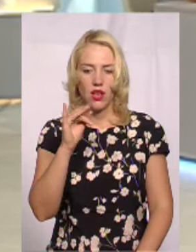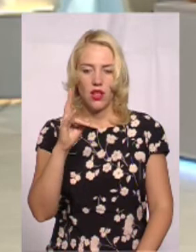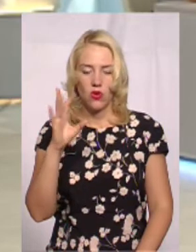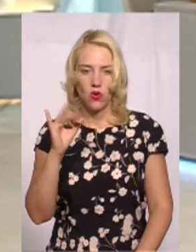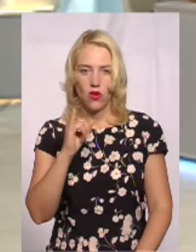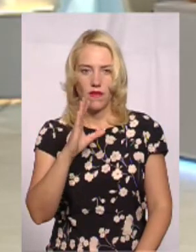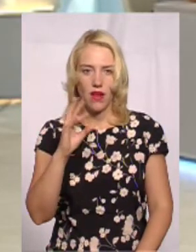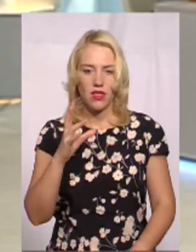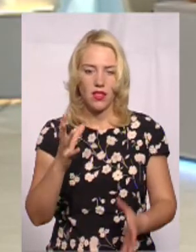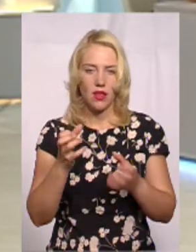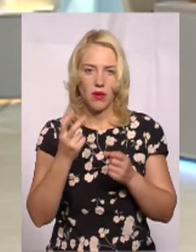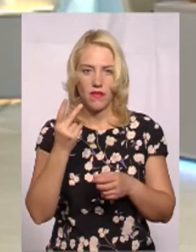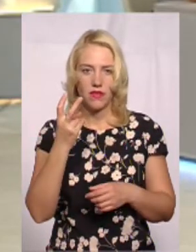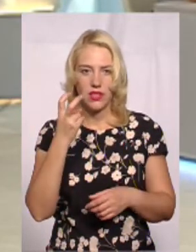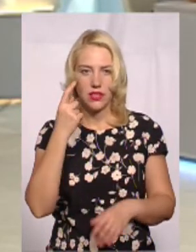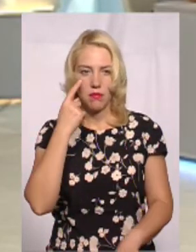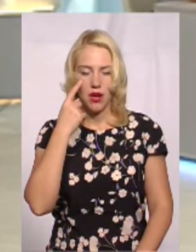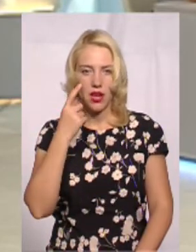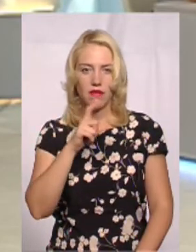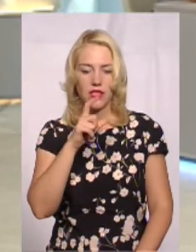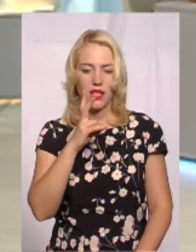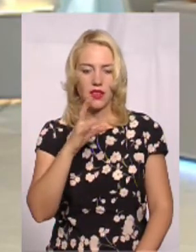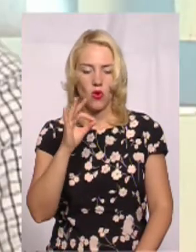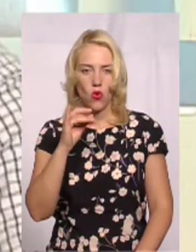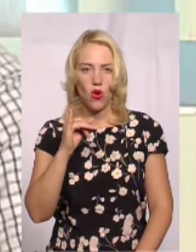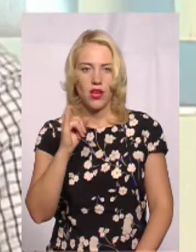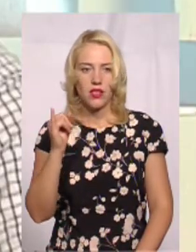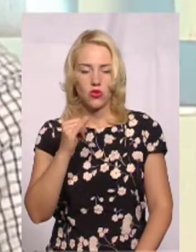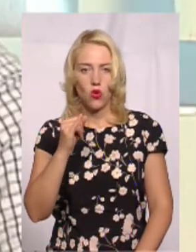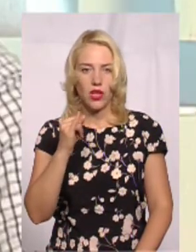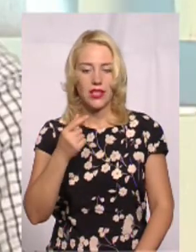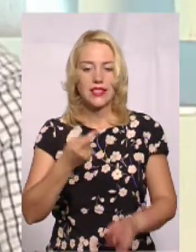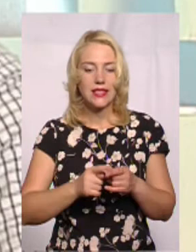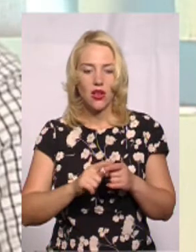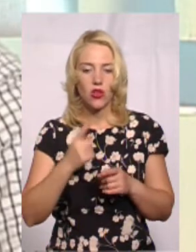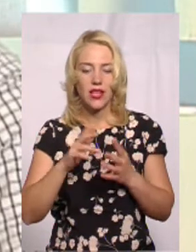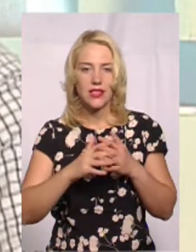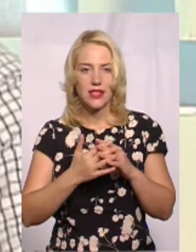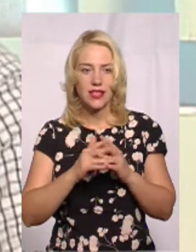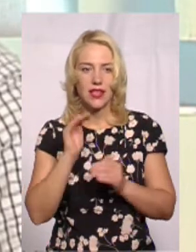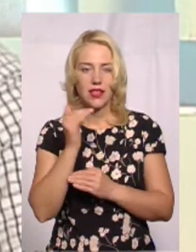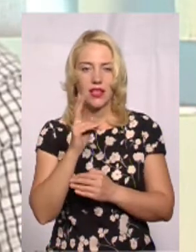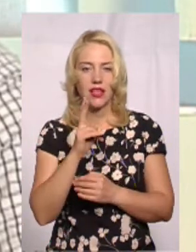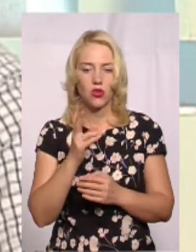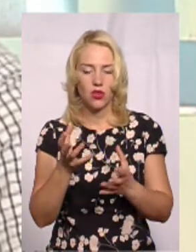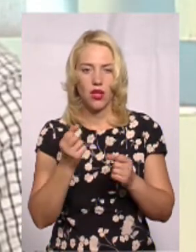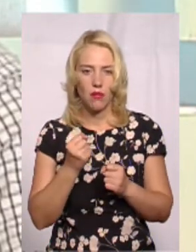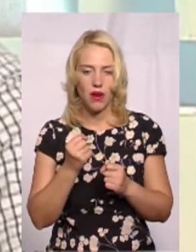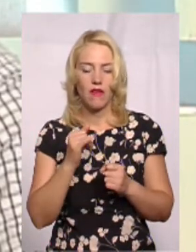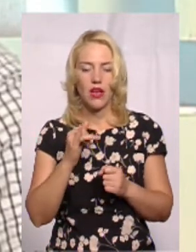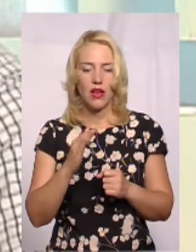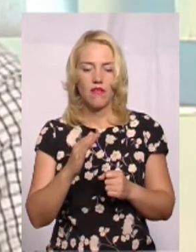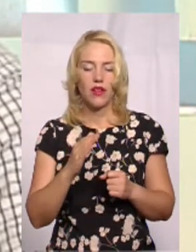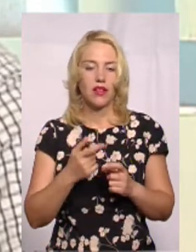тому 200 балів на ЗНО з історії. Це одна сільська дитина, яка в той рік набрала 200 балів. Не в Шепетівці,